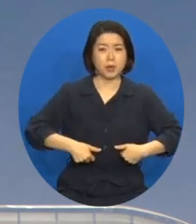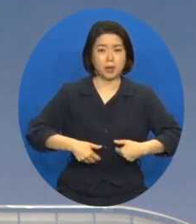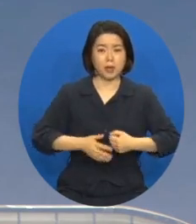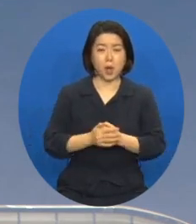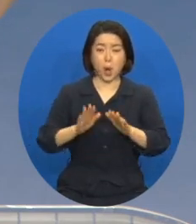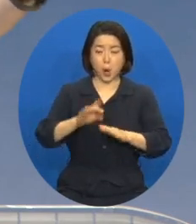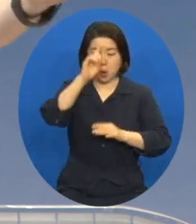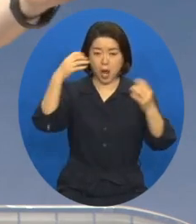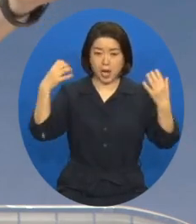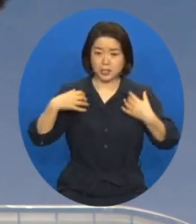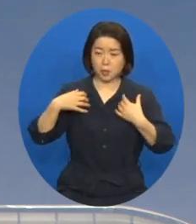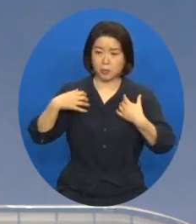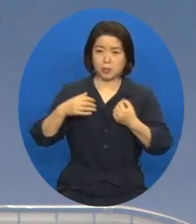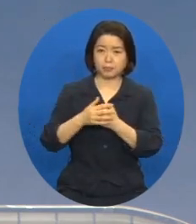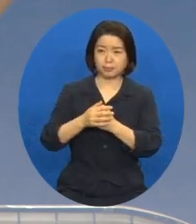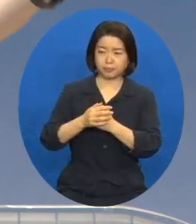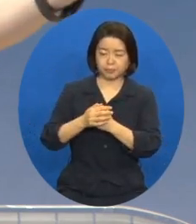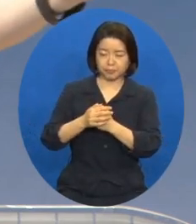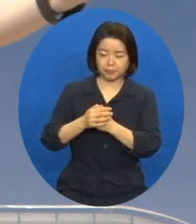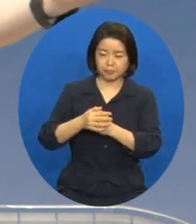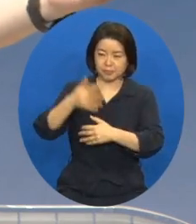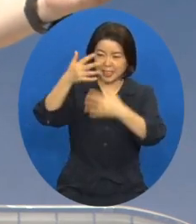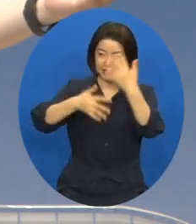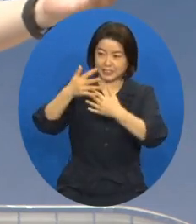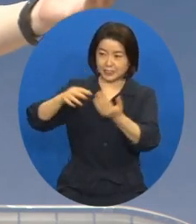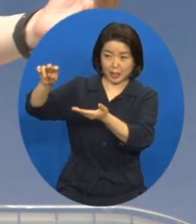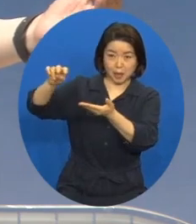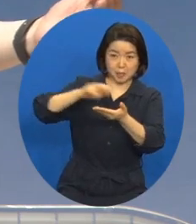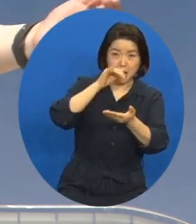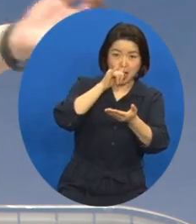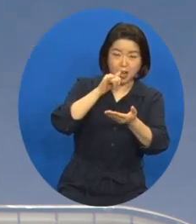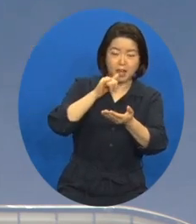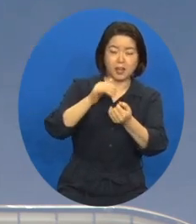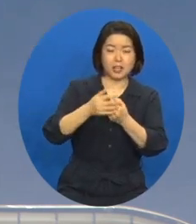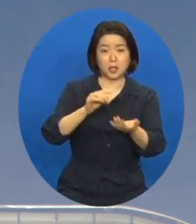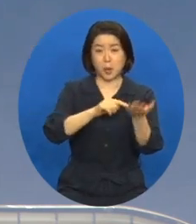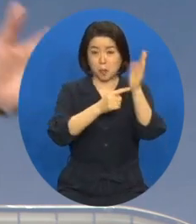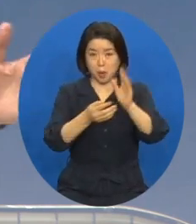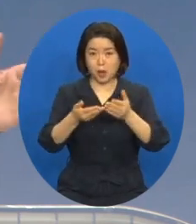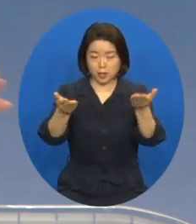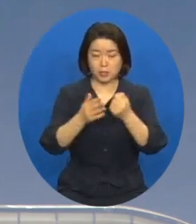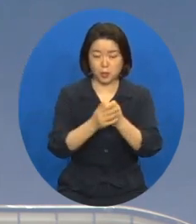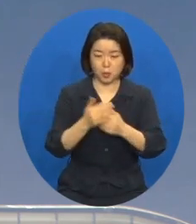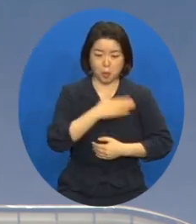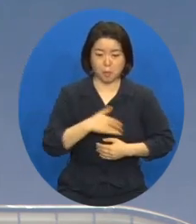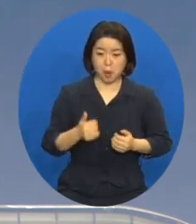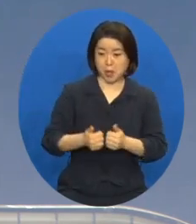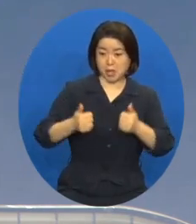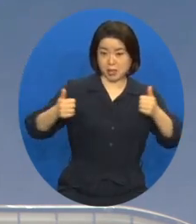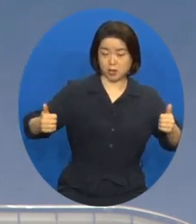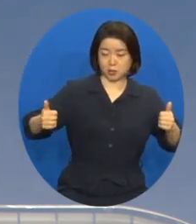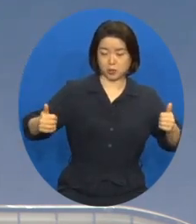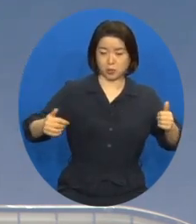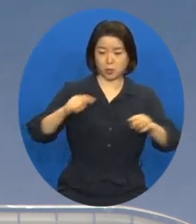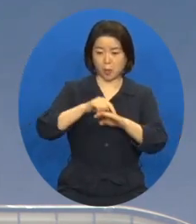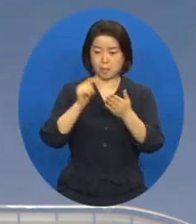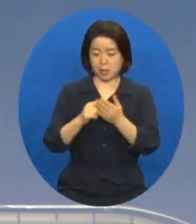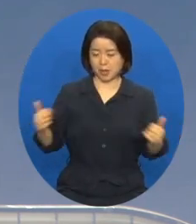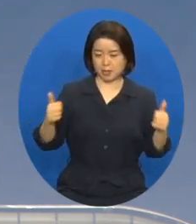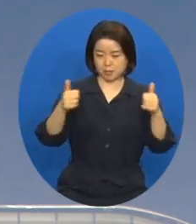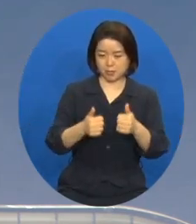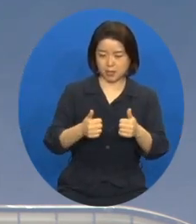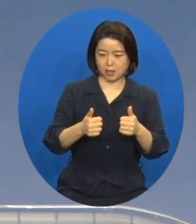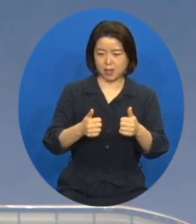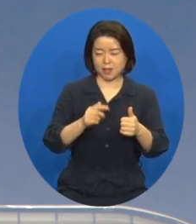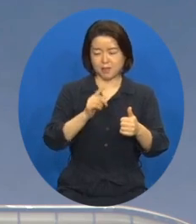오늘도 정부에서 보내준 영상을 맨 처음 보여드렸는데, 몸은 떨어져도 마음은 가깝게, 말이